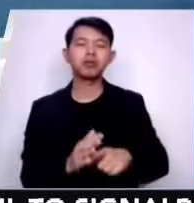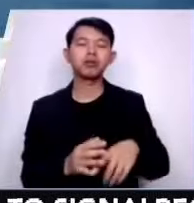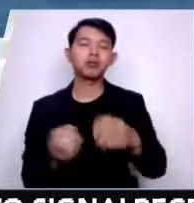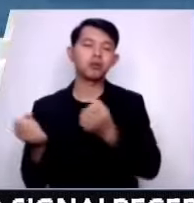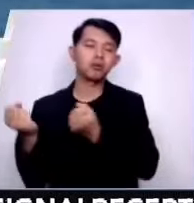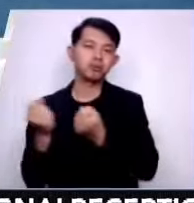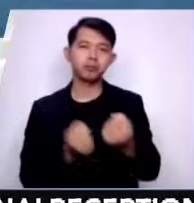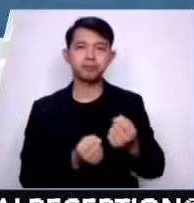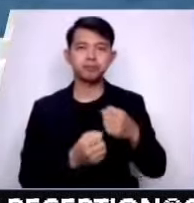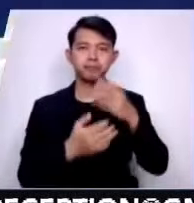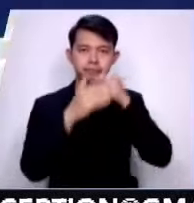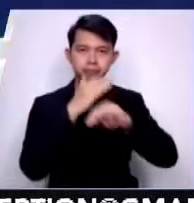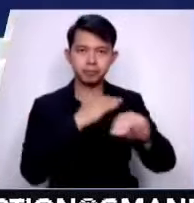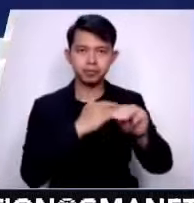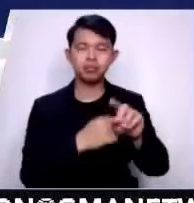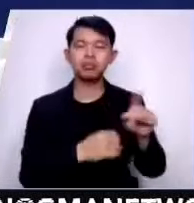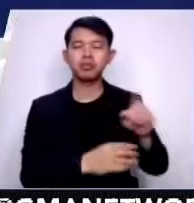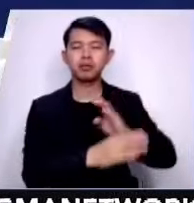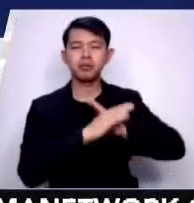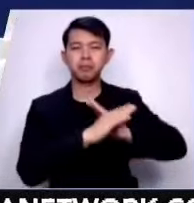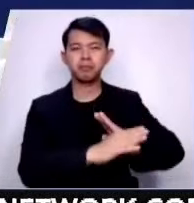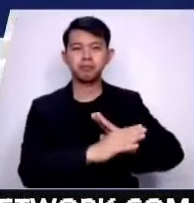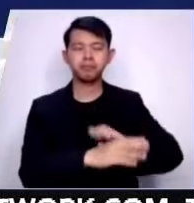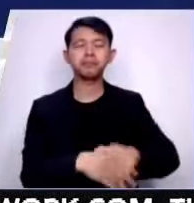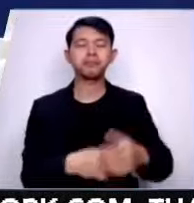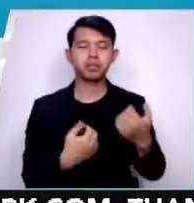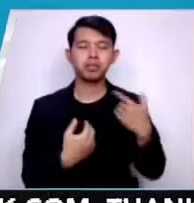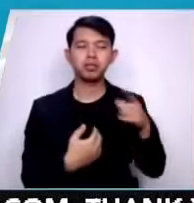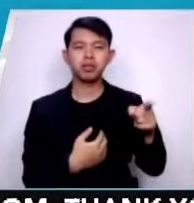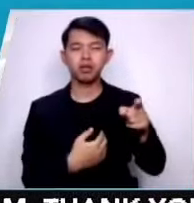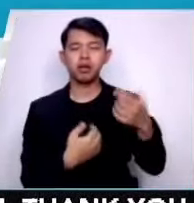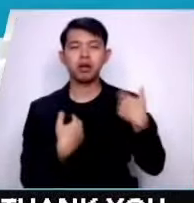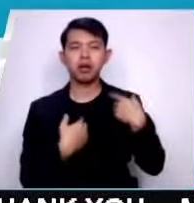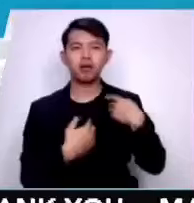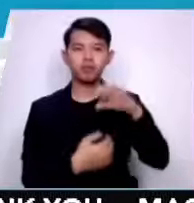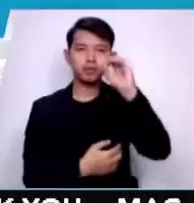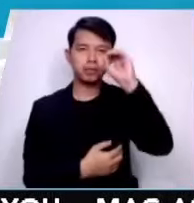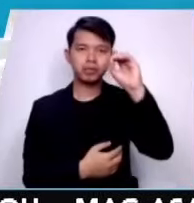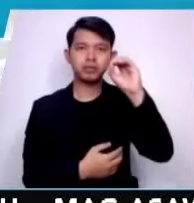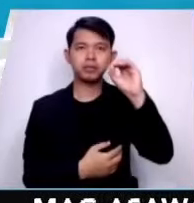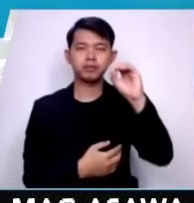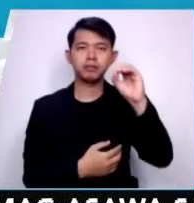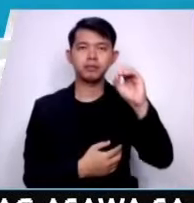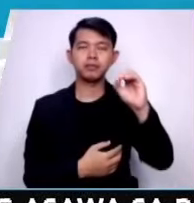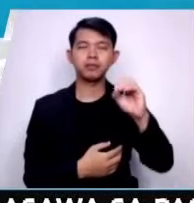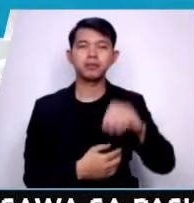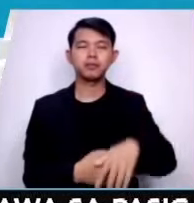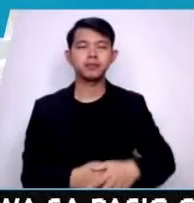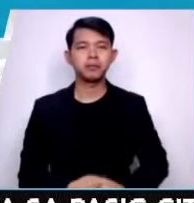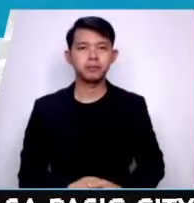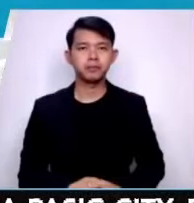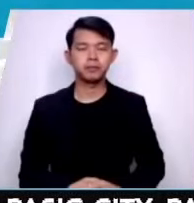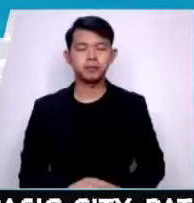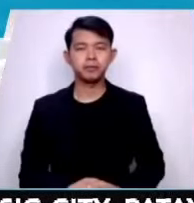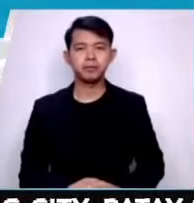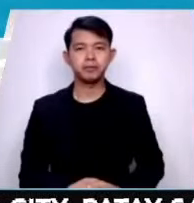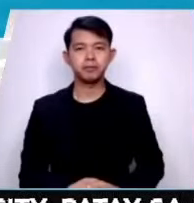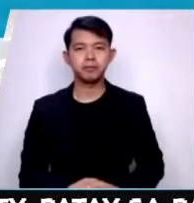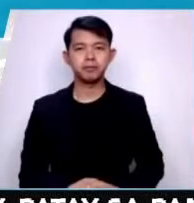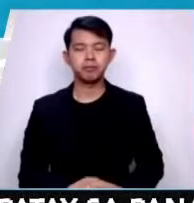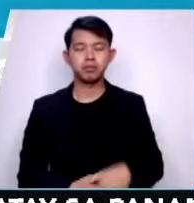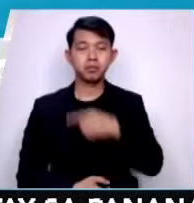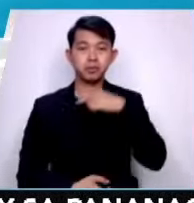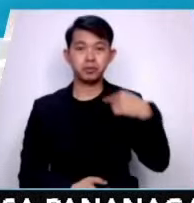of construction materials. They have zero common sense. Reklamo pa ng AFP, lumapit ang mga Chino ng 5 to